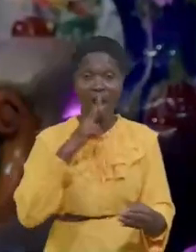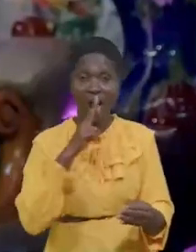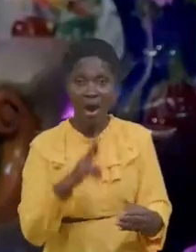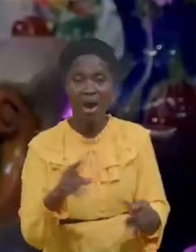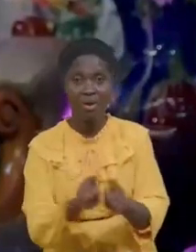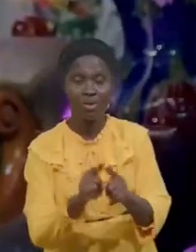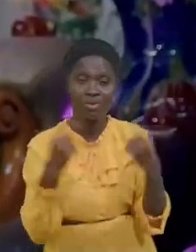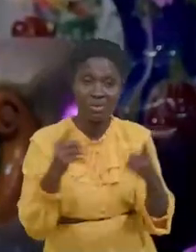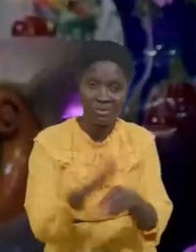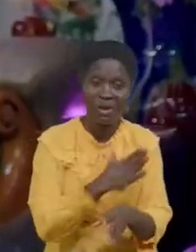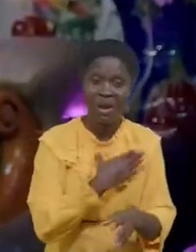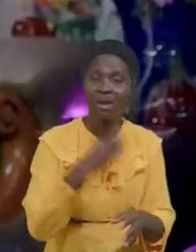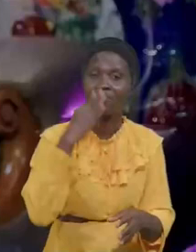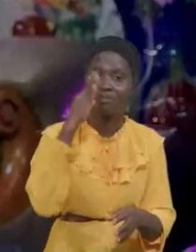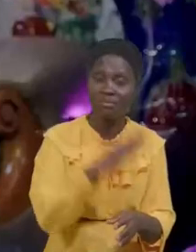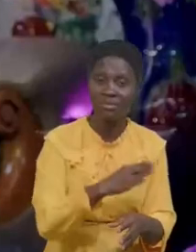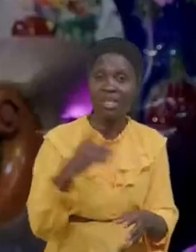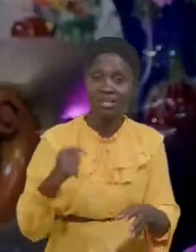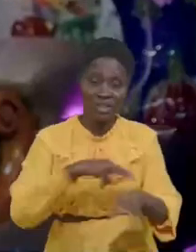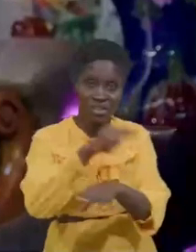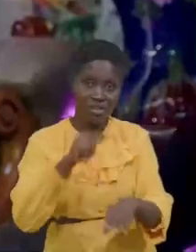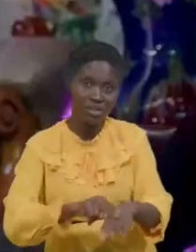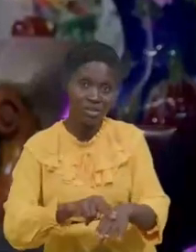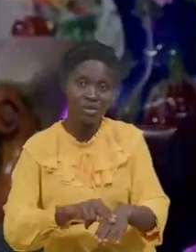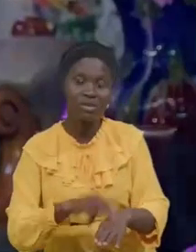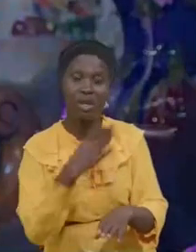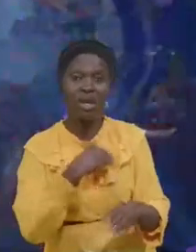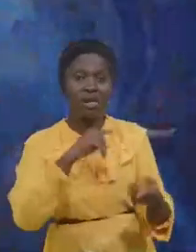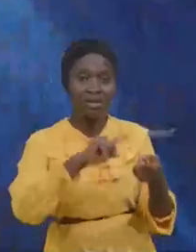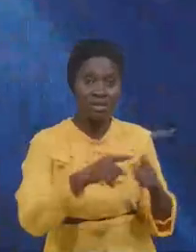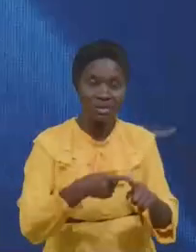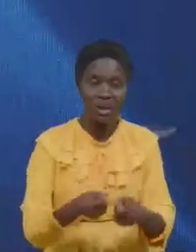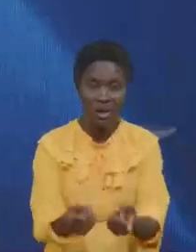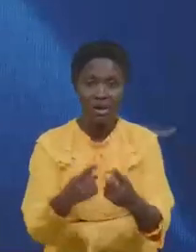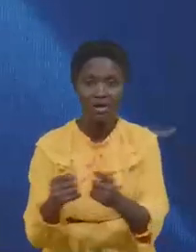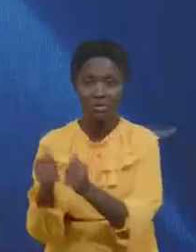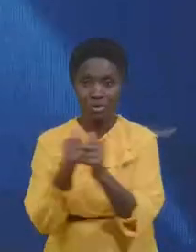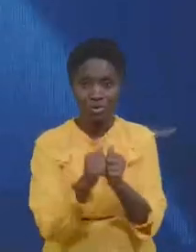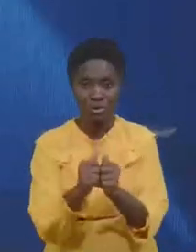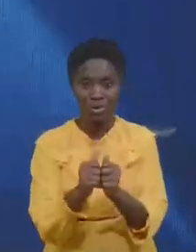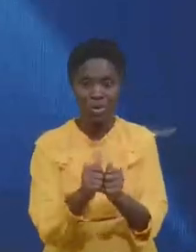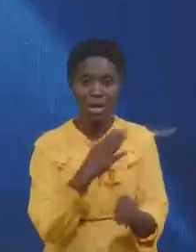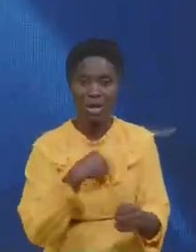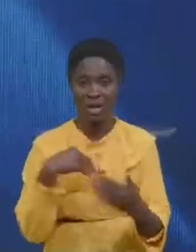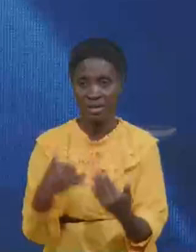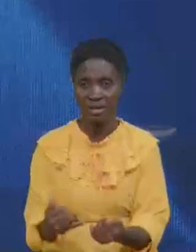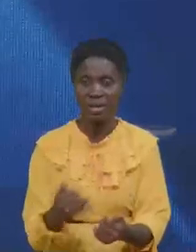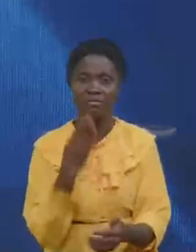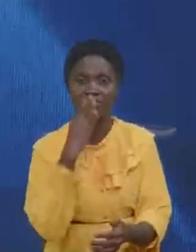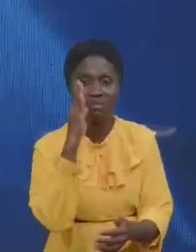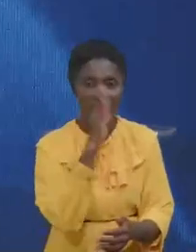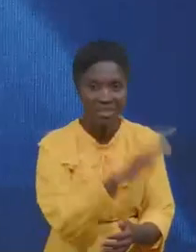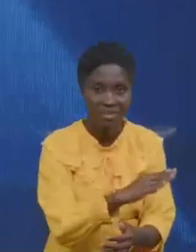corrompus, mauvais. La nature et les voisins alors s'unissent, alors il